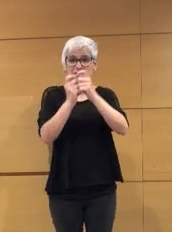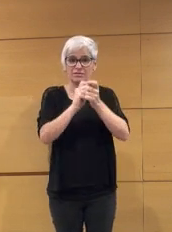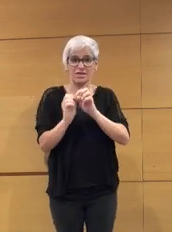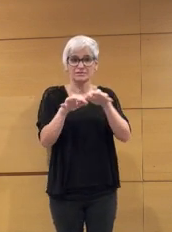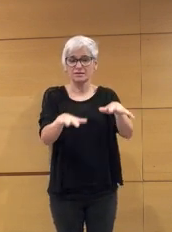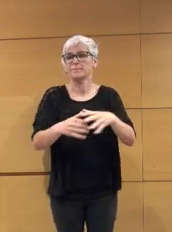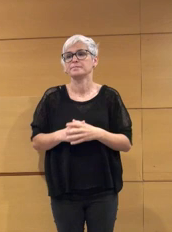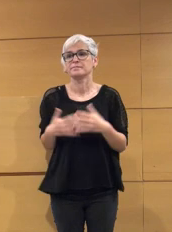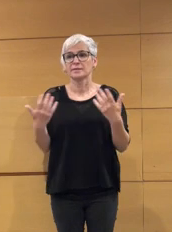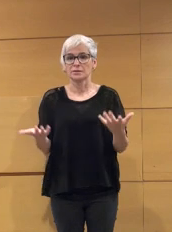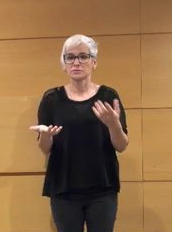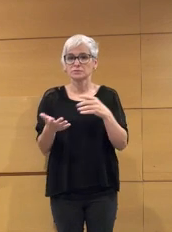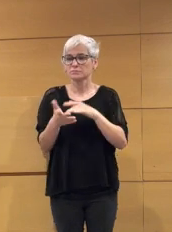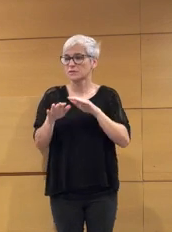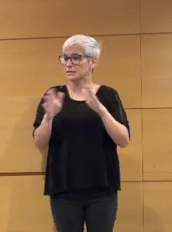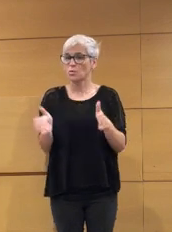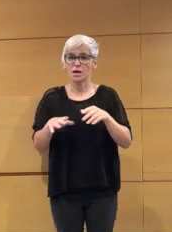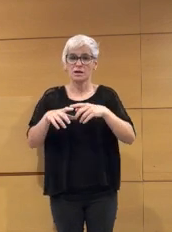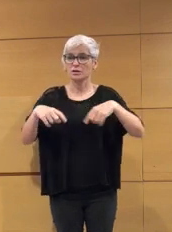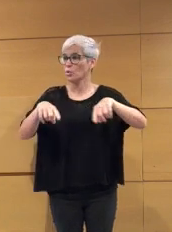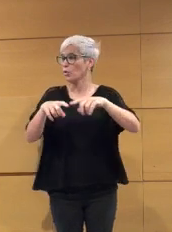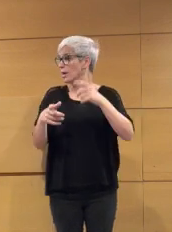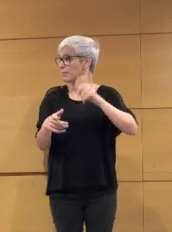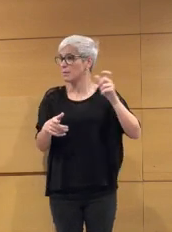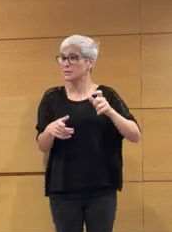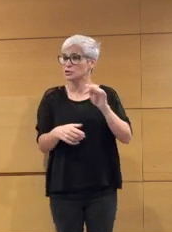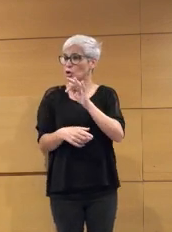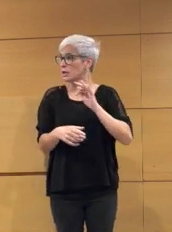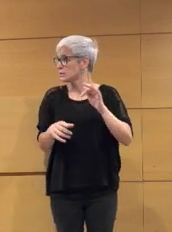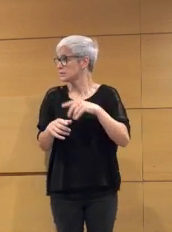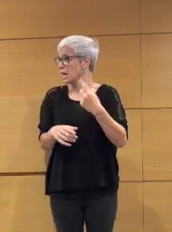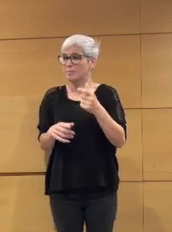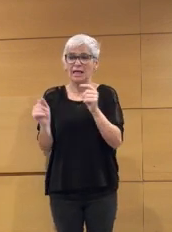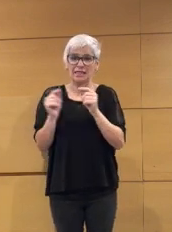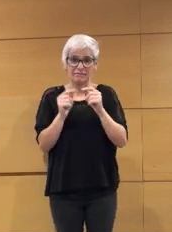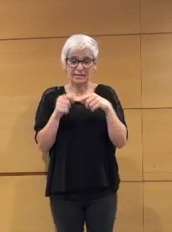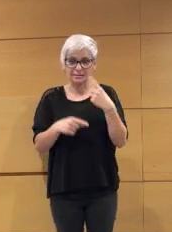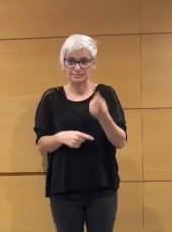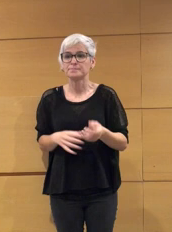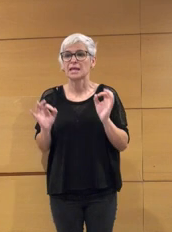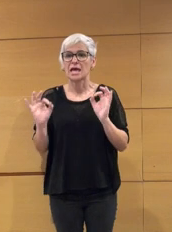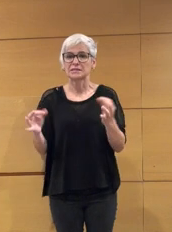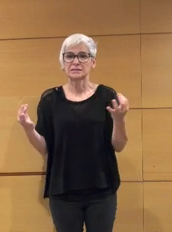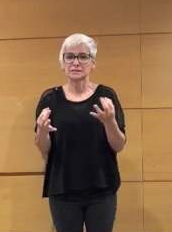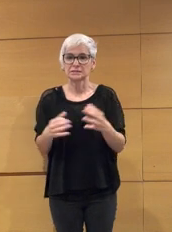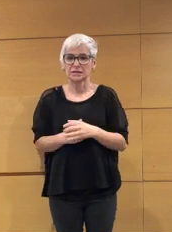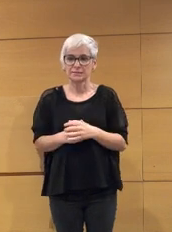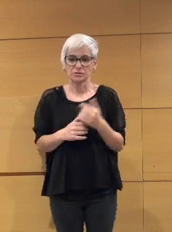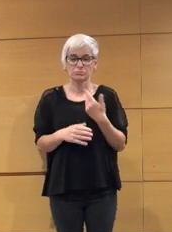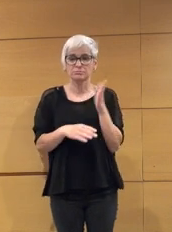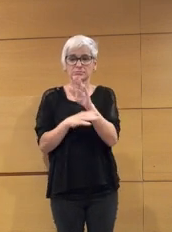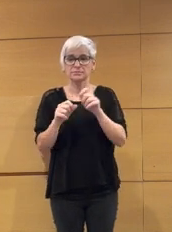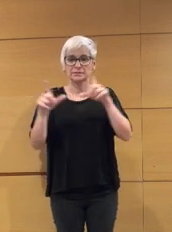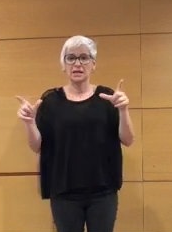aquesta taula rodona, que ara no és gaire rodona, però bueno, anirem passant persones per aquí i després podem fer una mica de debat, és que jo primer us presentaré